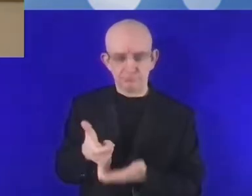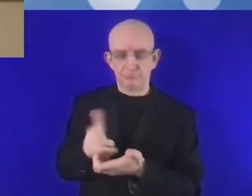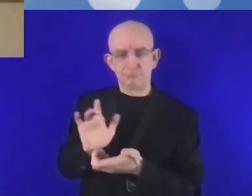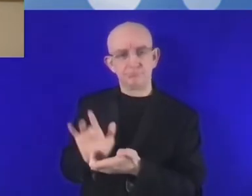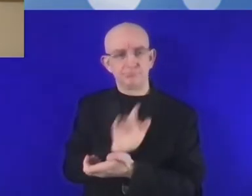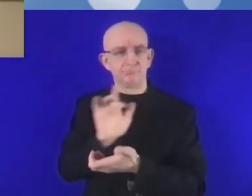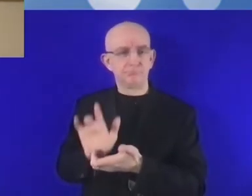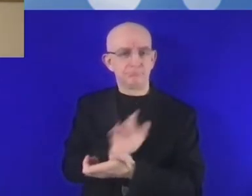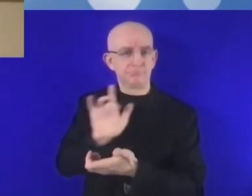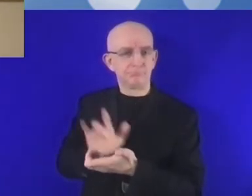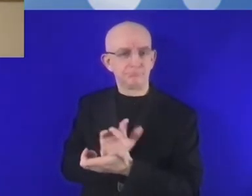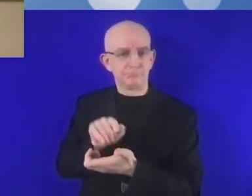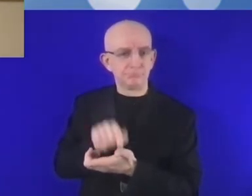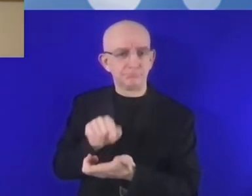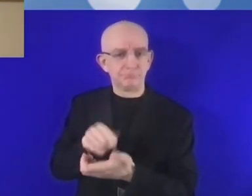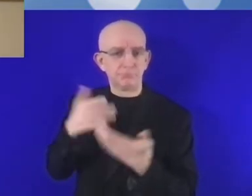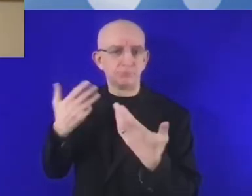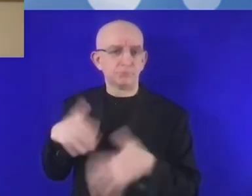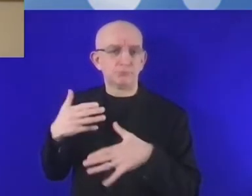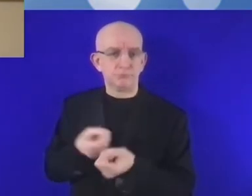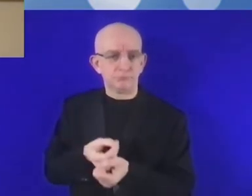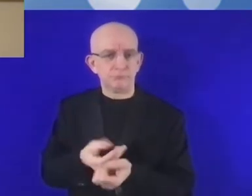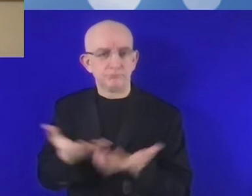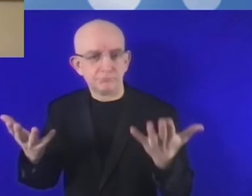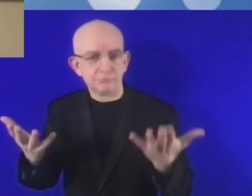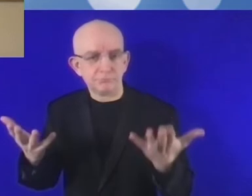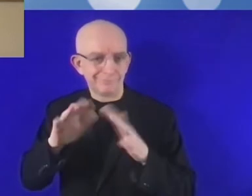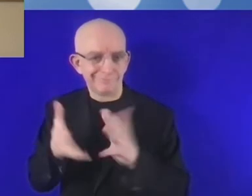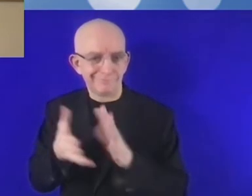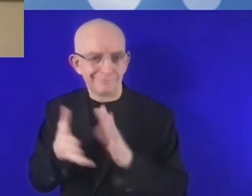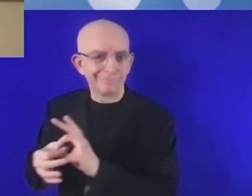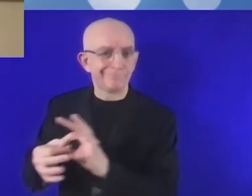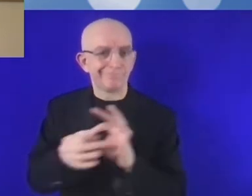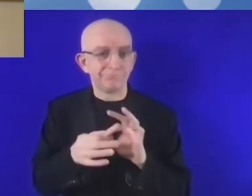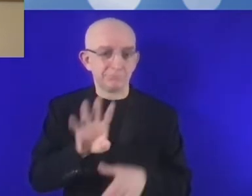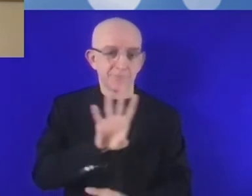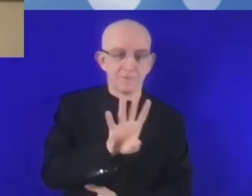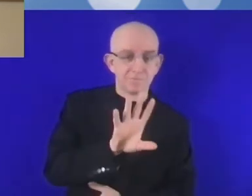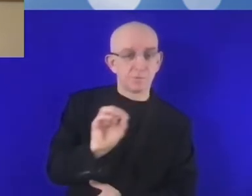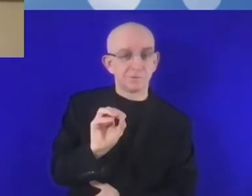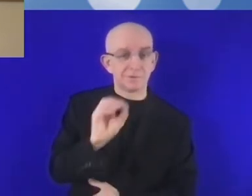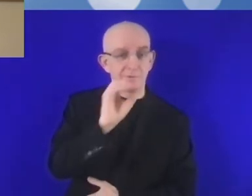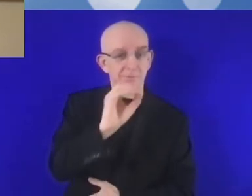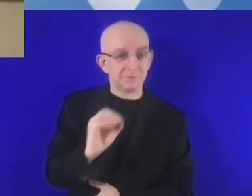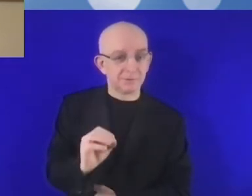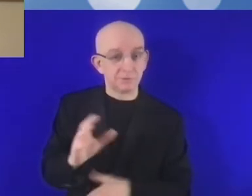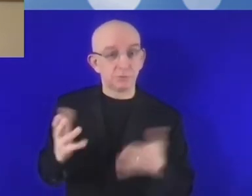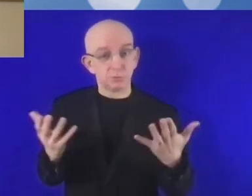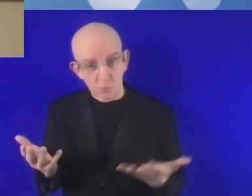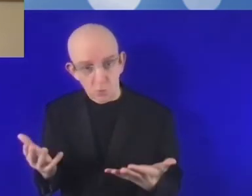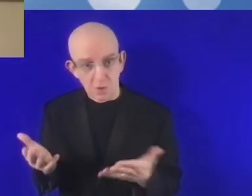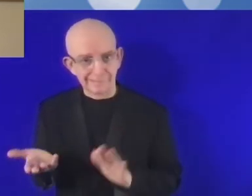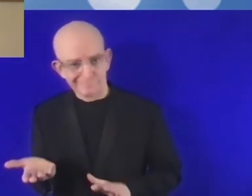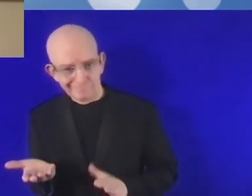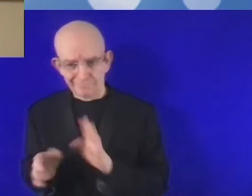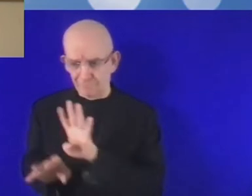وإعادة هيكلته. نرى في بعض الأسواق حاليا مستخدمين